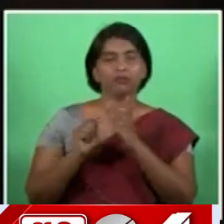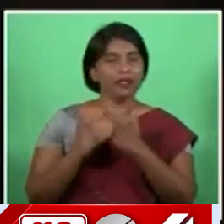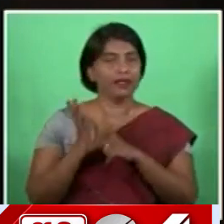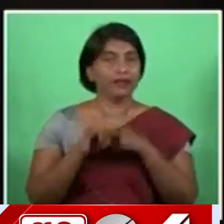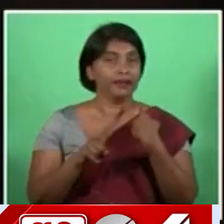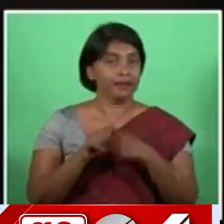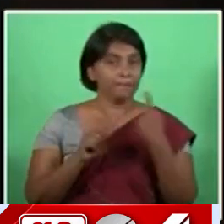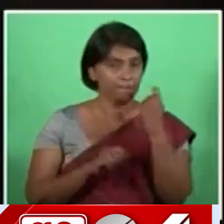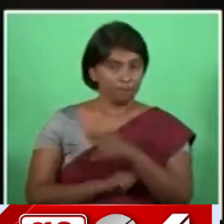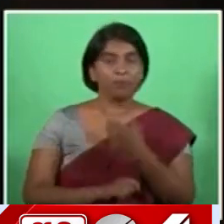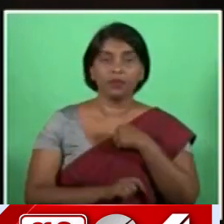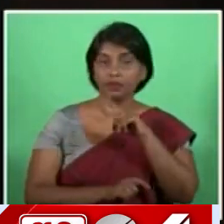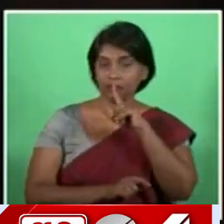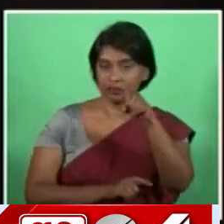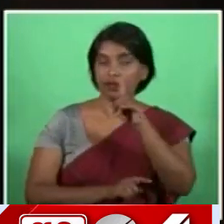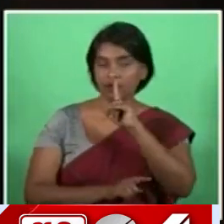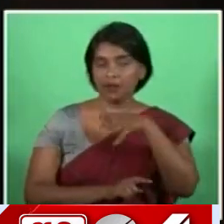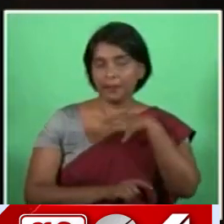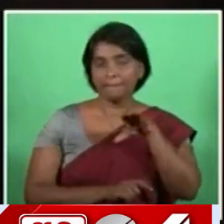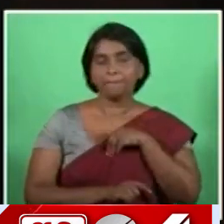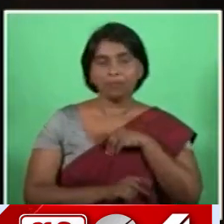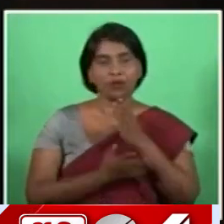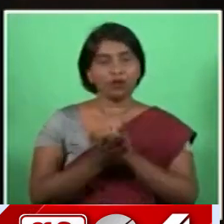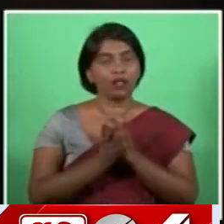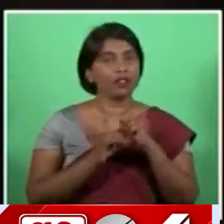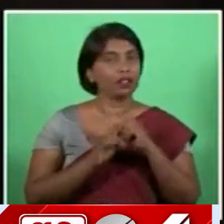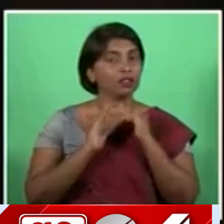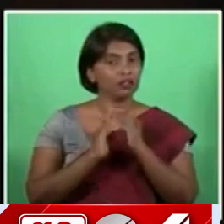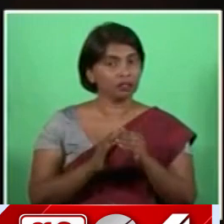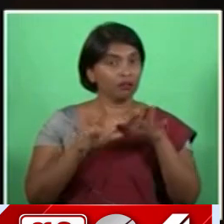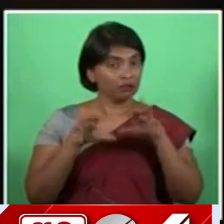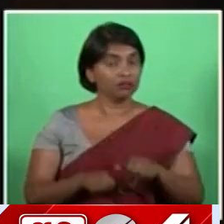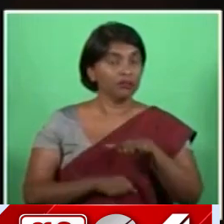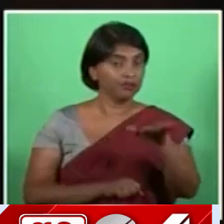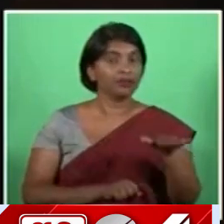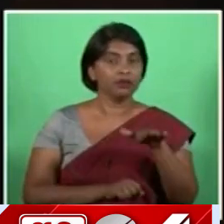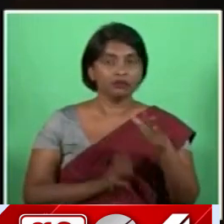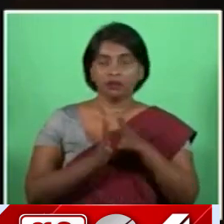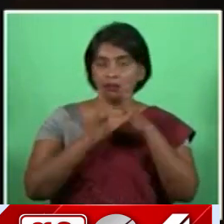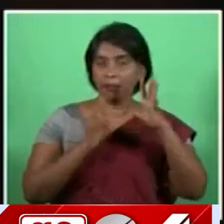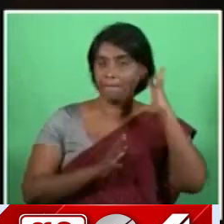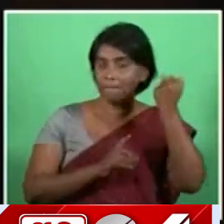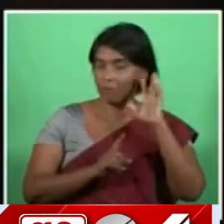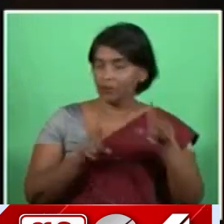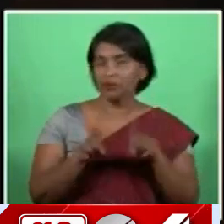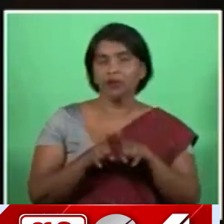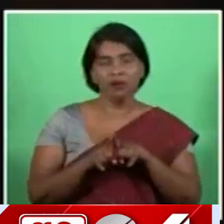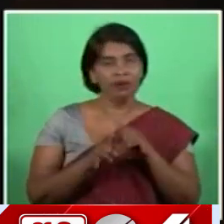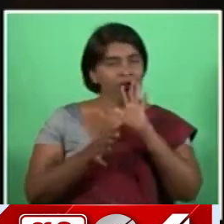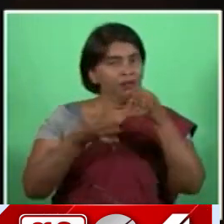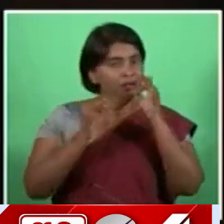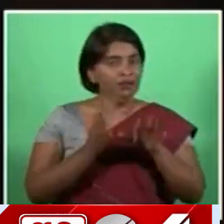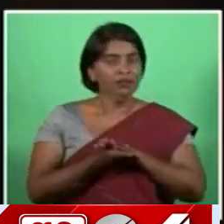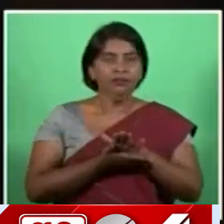ලැබුණා මම ඔබතුමා කියන එක පිළිගන්නවා දුම්රිය දෙපාර්තමේන්තුව සතු ඉඩම් වඩා පළදායි ලෙස